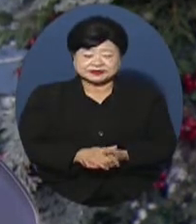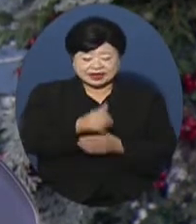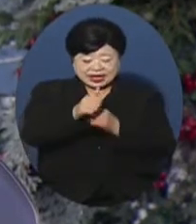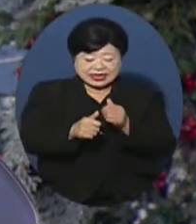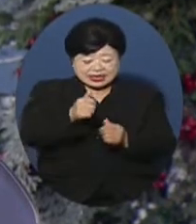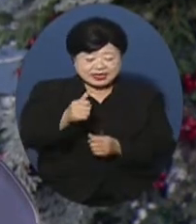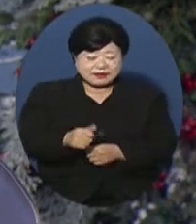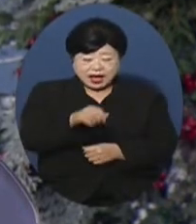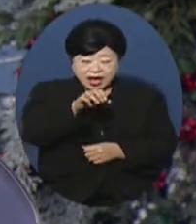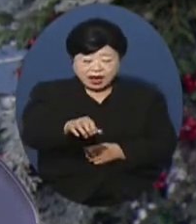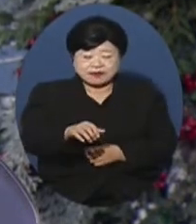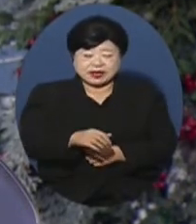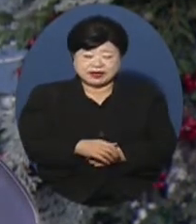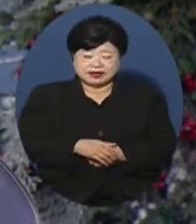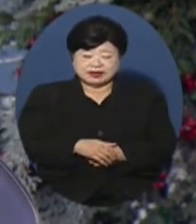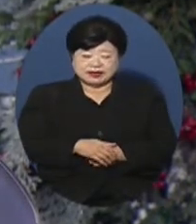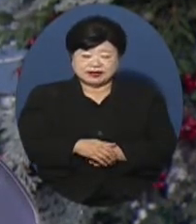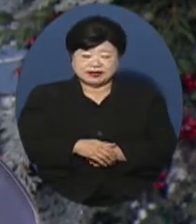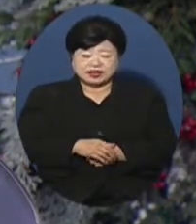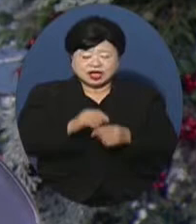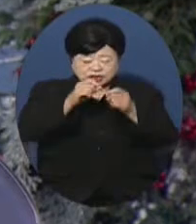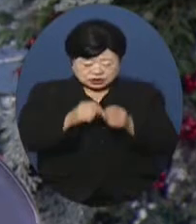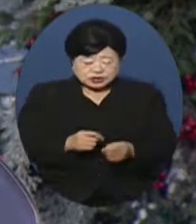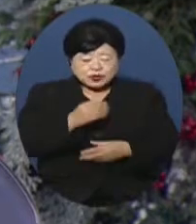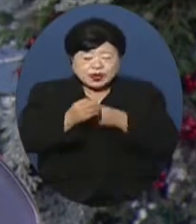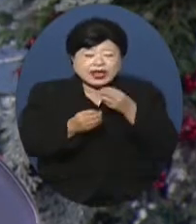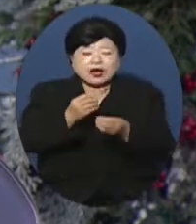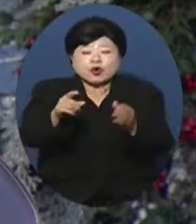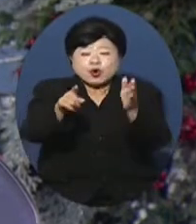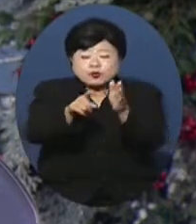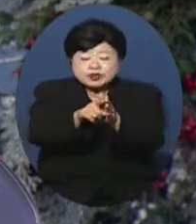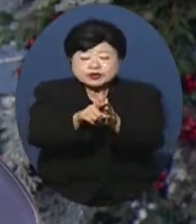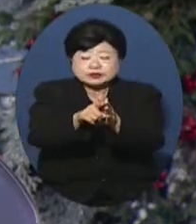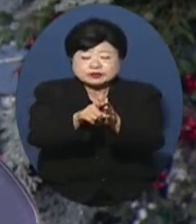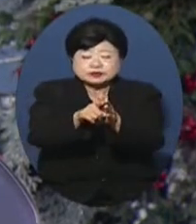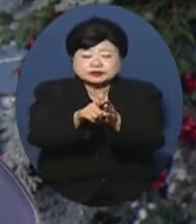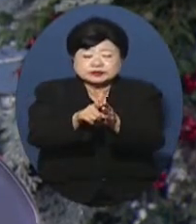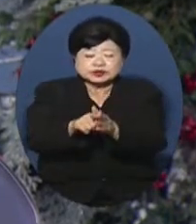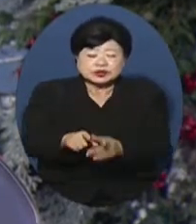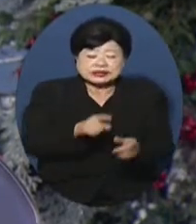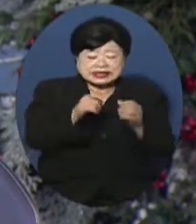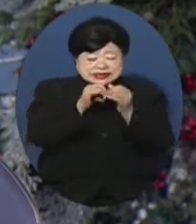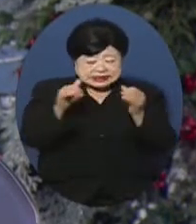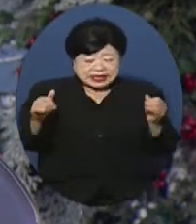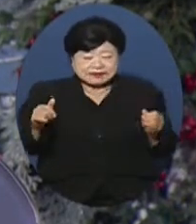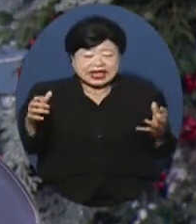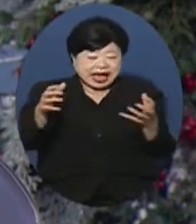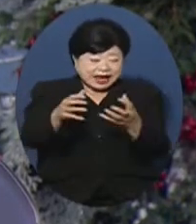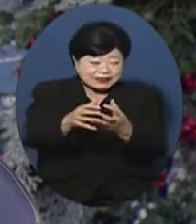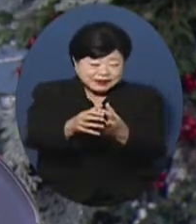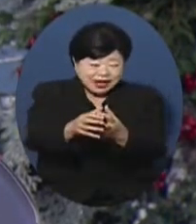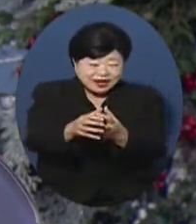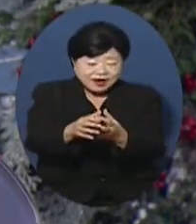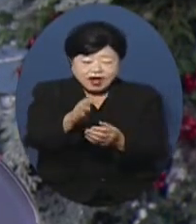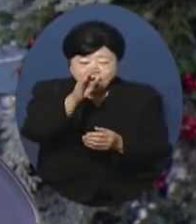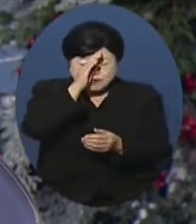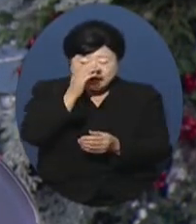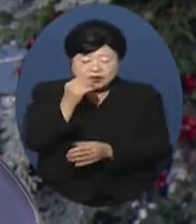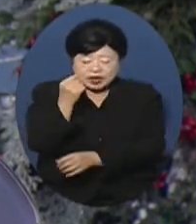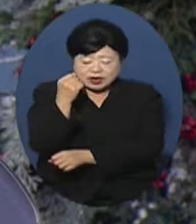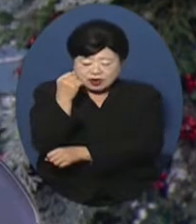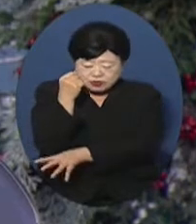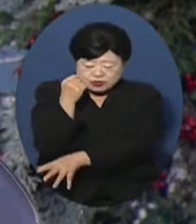하나님 앞에 철저히 회개하고 믿음으로 있는 사람들이 합심해서 야 병의 뿌리가